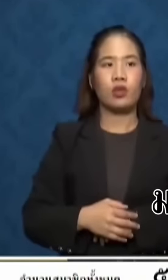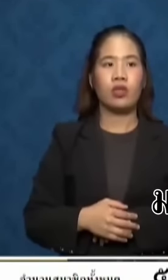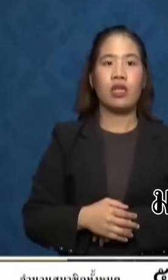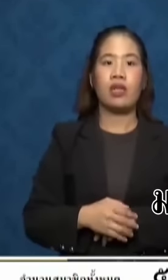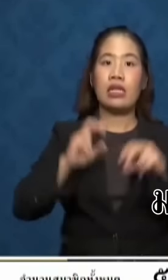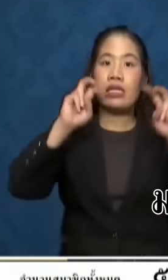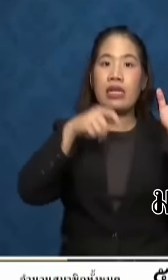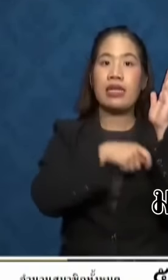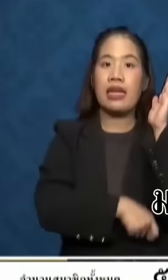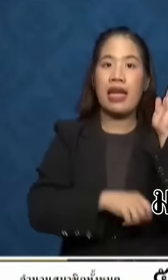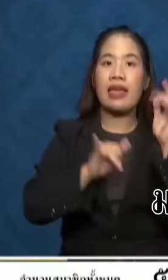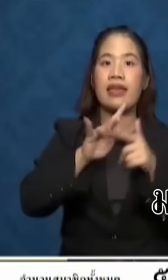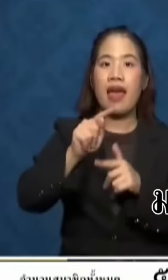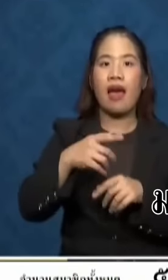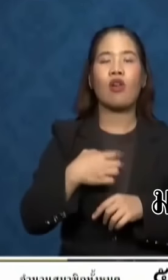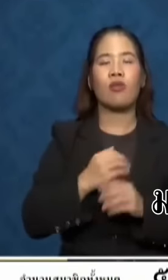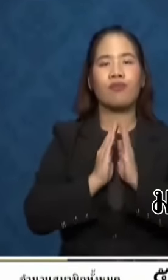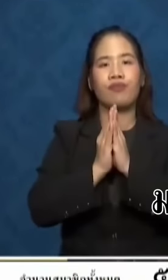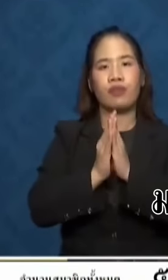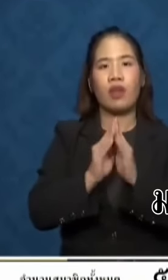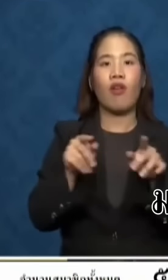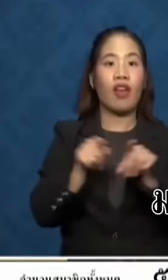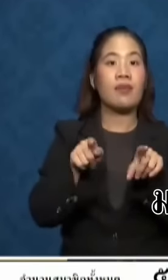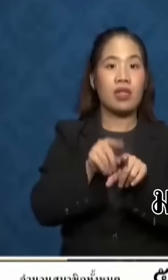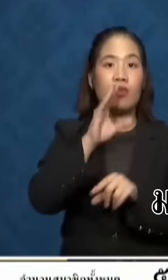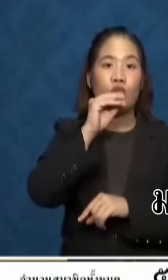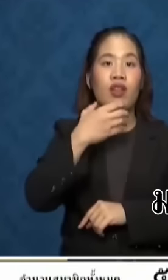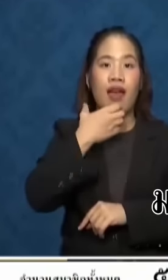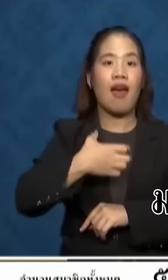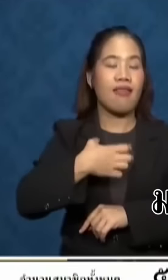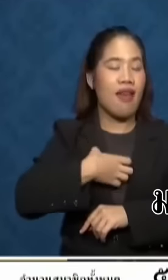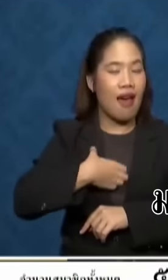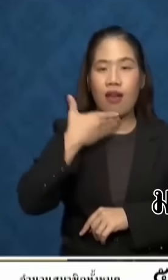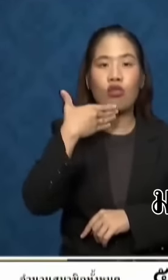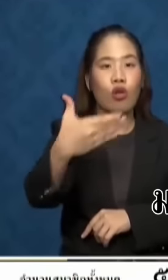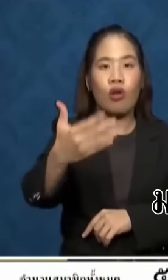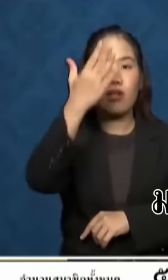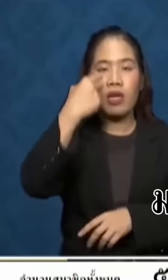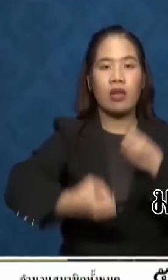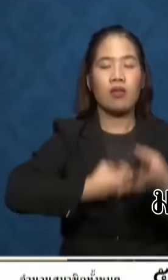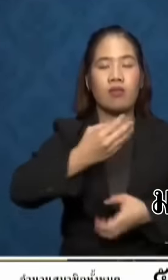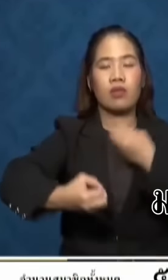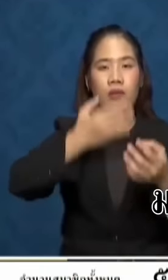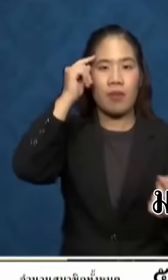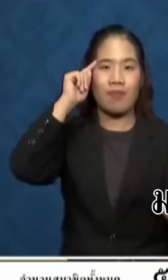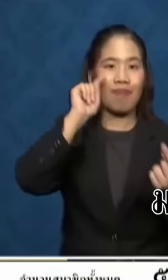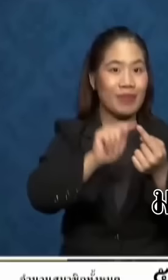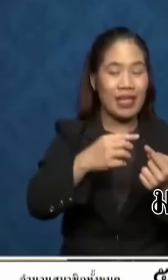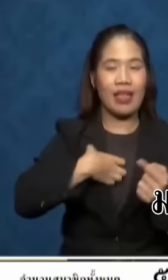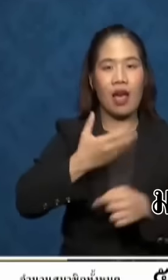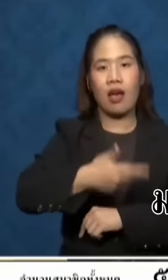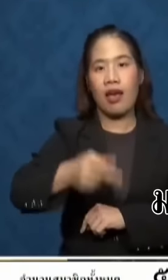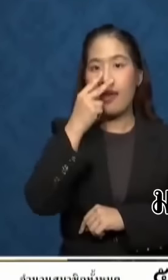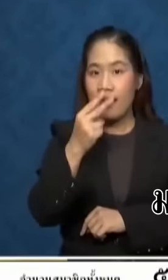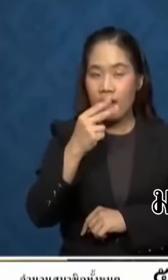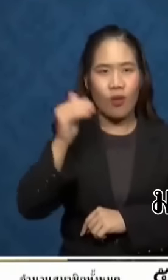นั้นก็เปราวนาให้เป็อย่างทท่านพูดนะครัคือให้ราคาดีตลดไป ที่เราให้ความเห็นนั้นก็เพื่อที่จะใหเหนว่า